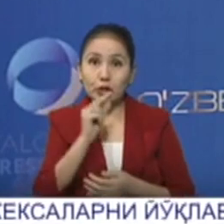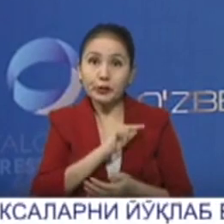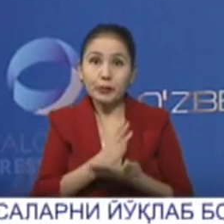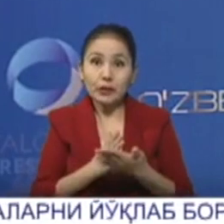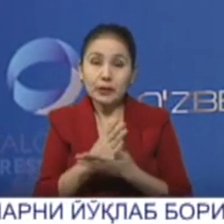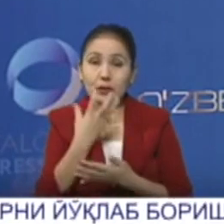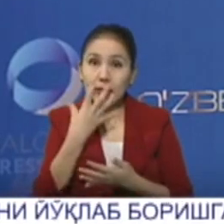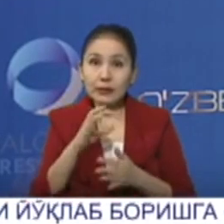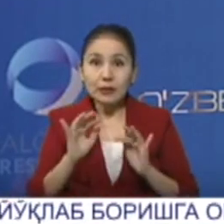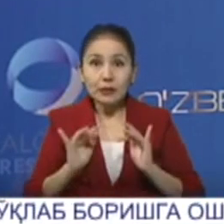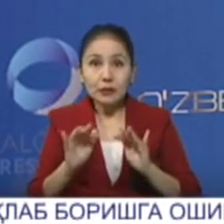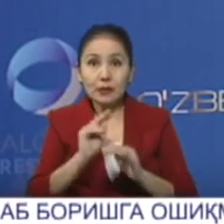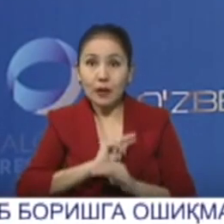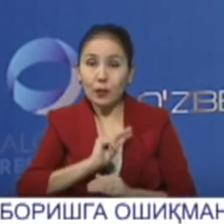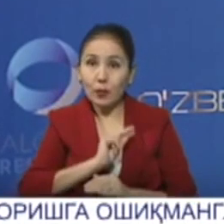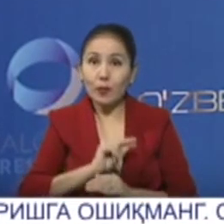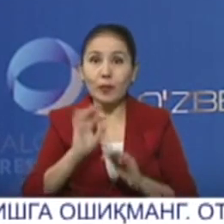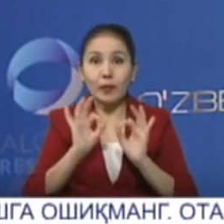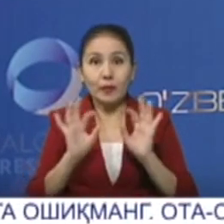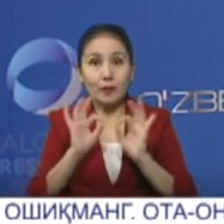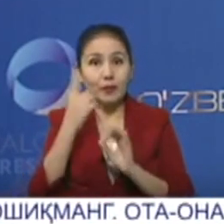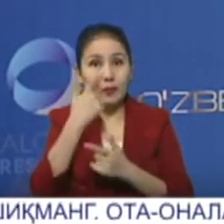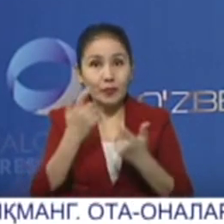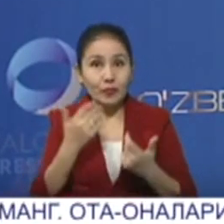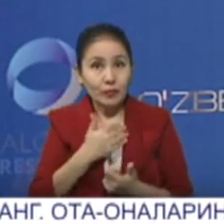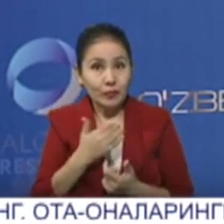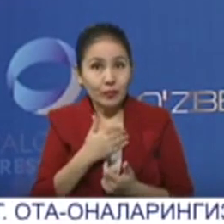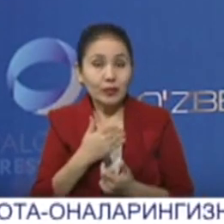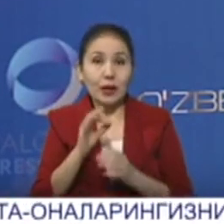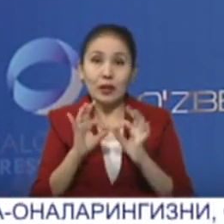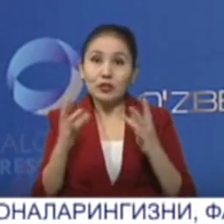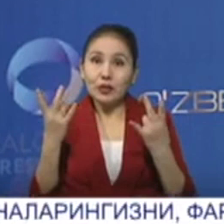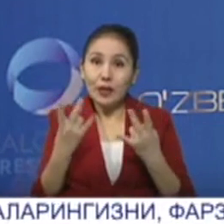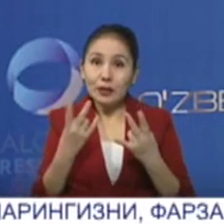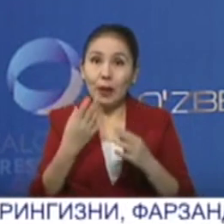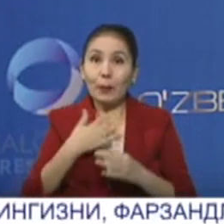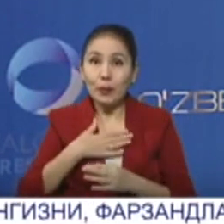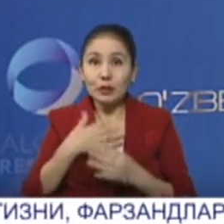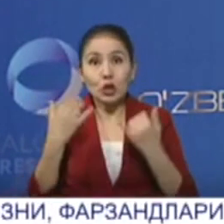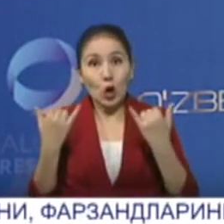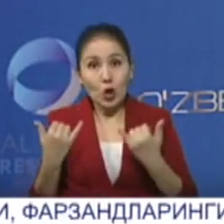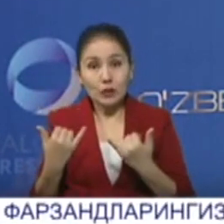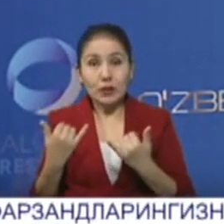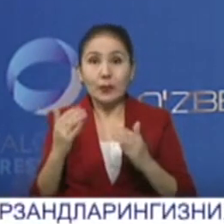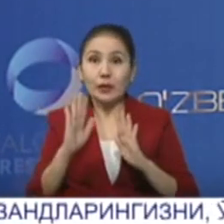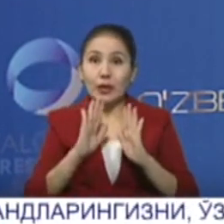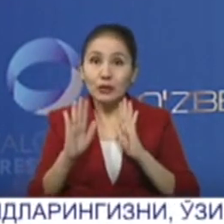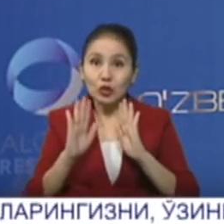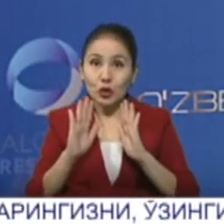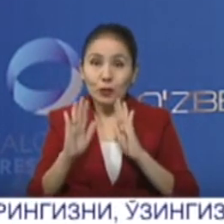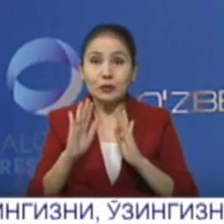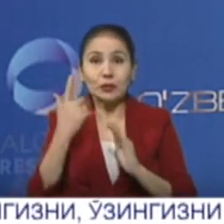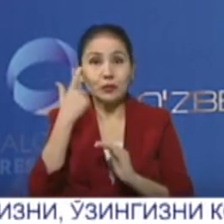qizg'in jarayonlardan xabar berish niyatida va aytish kerakki, biz hozir resursimizning